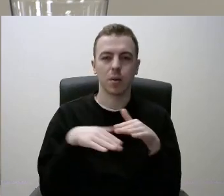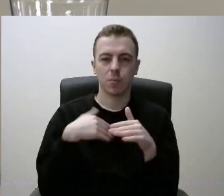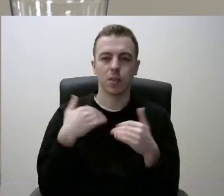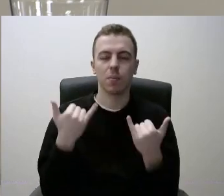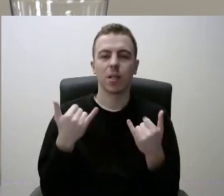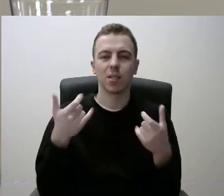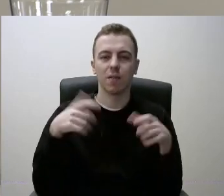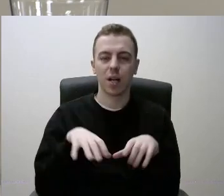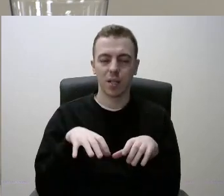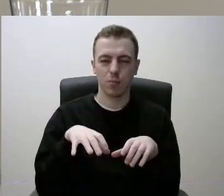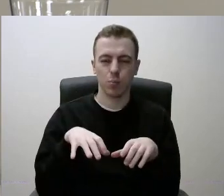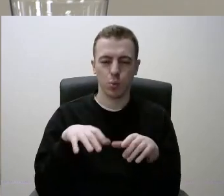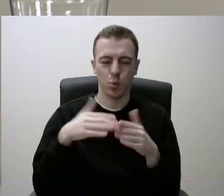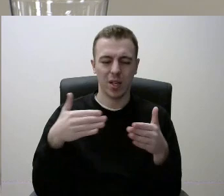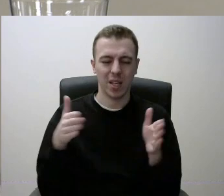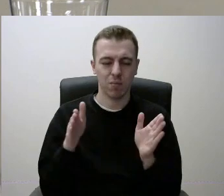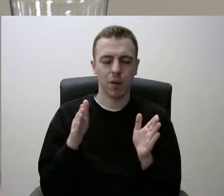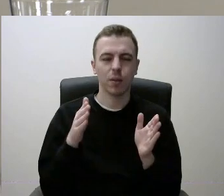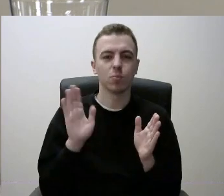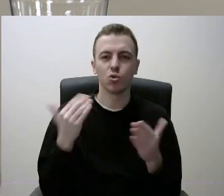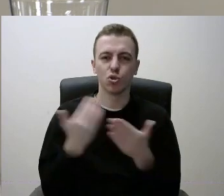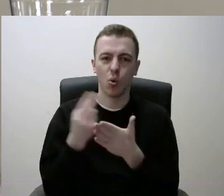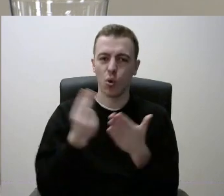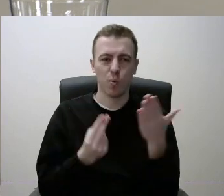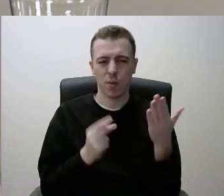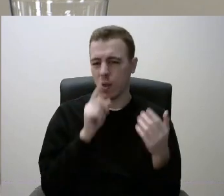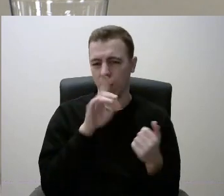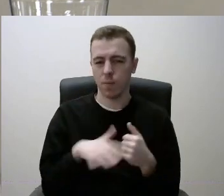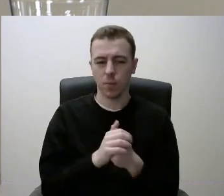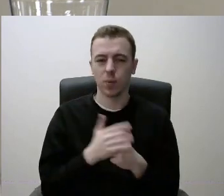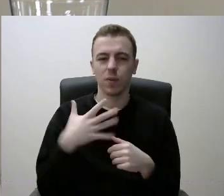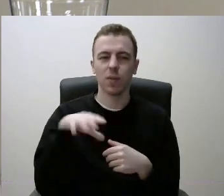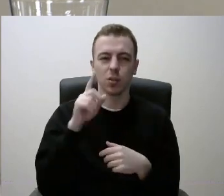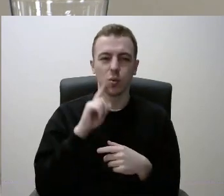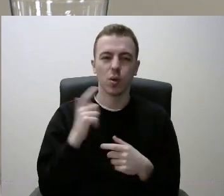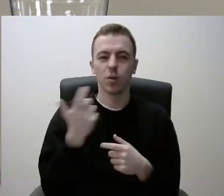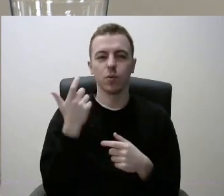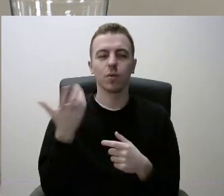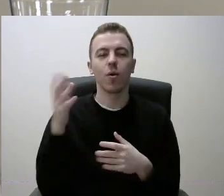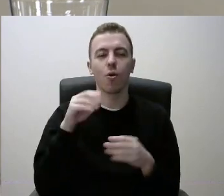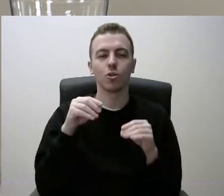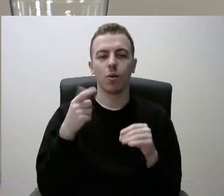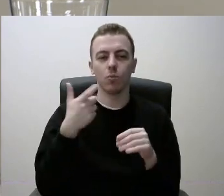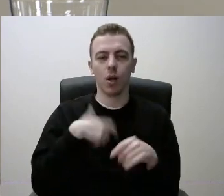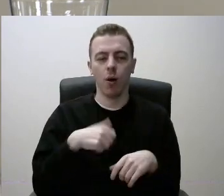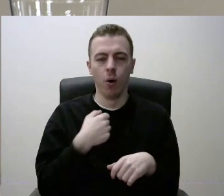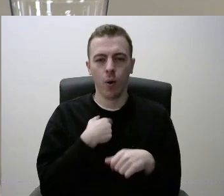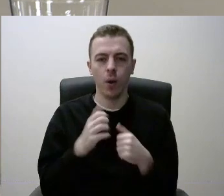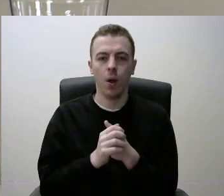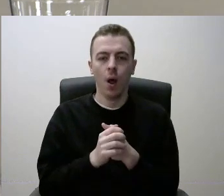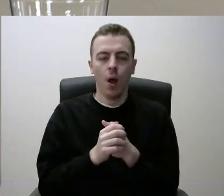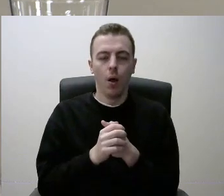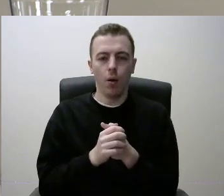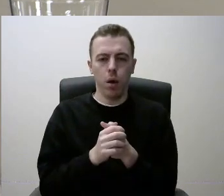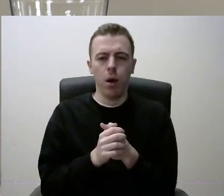kažkada tai perbražysim, nes kiekvienas nori turėti kuo daugiau žemė, kaip sakau, kai juokauju, kažkada tai teko to klausimo intensyviai